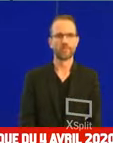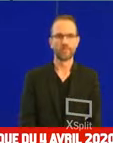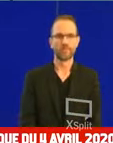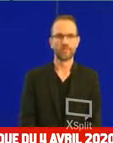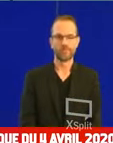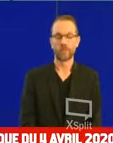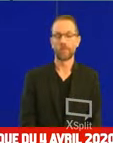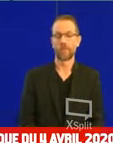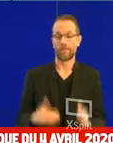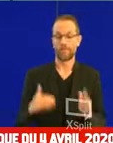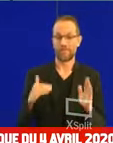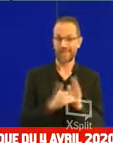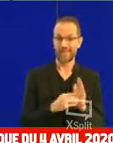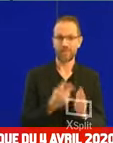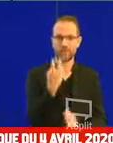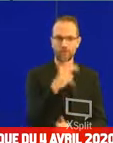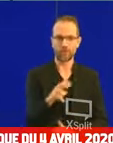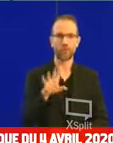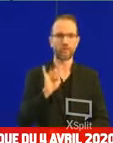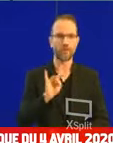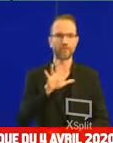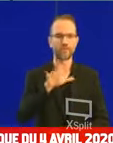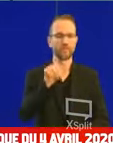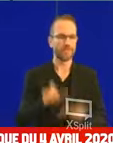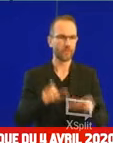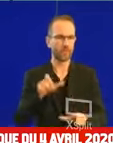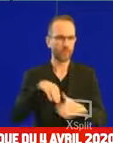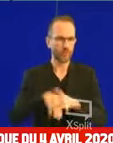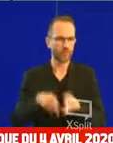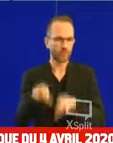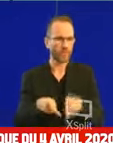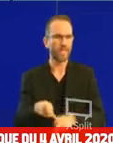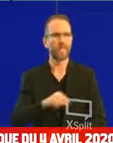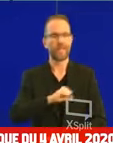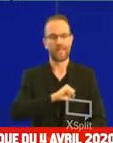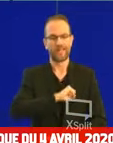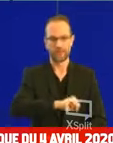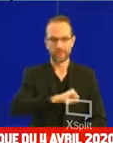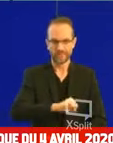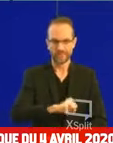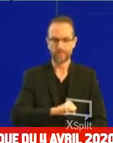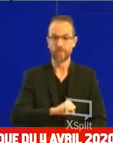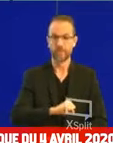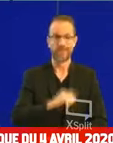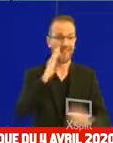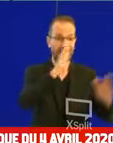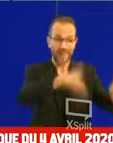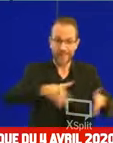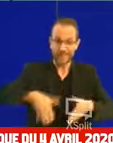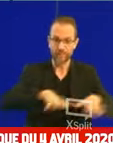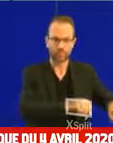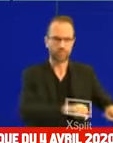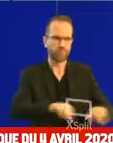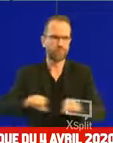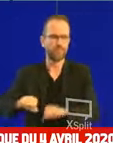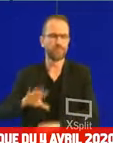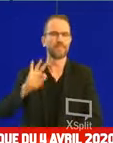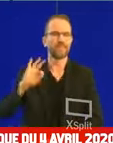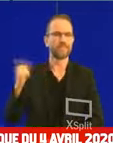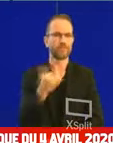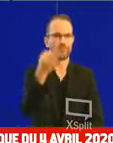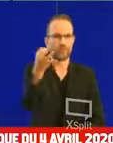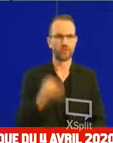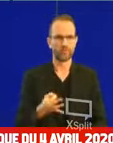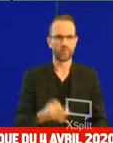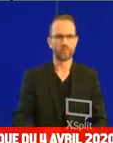ya donc cinquante six pour cent des lits de soins intensifs qui sont actuellement occupées 985 personnes nécessite